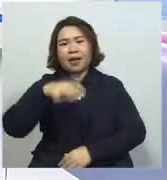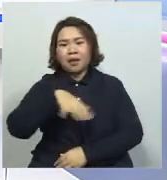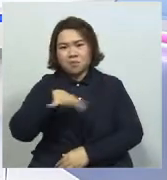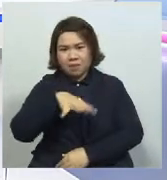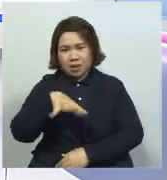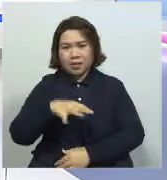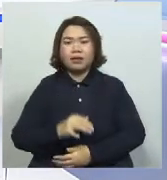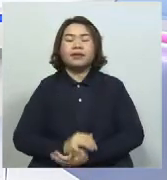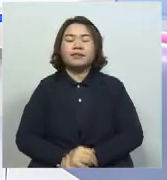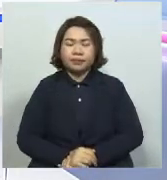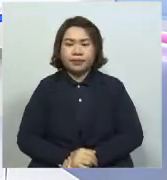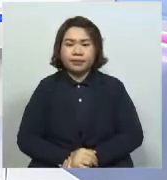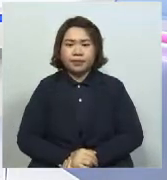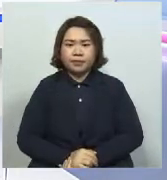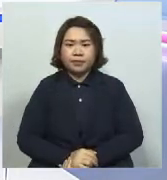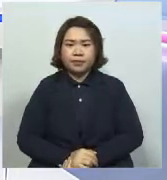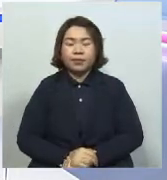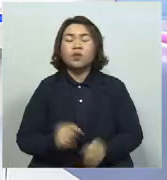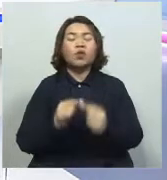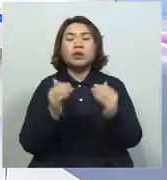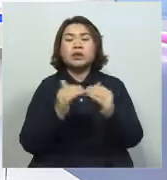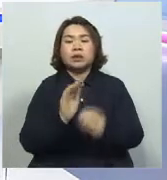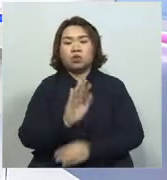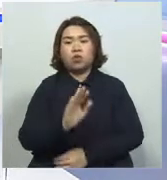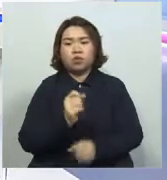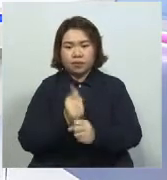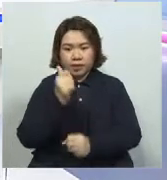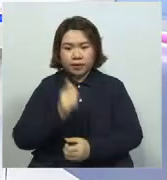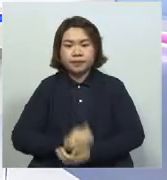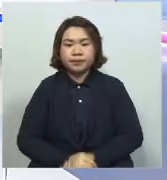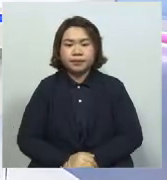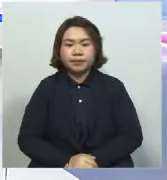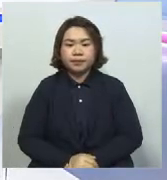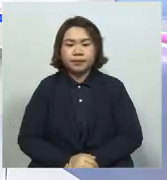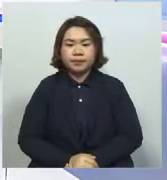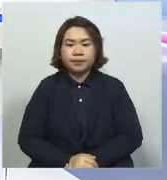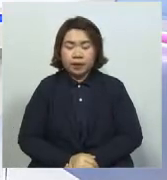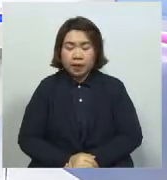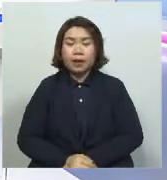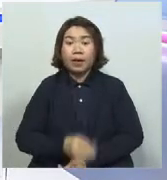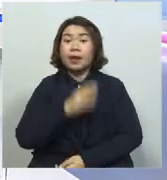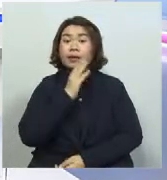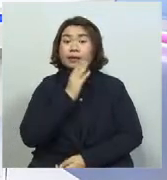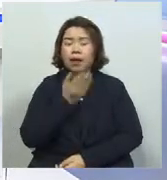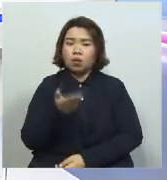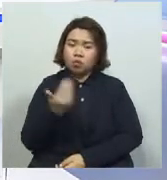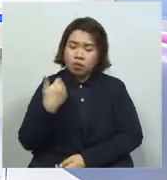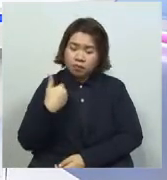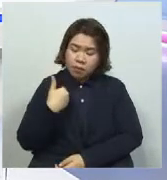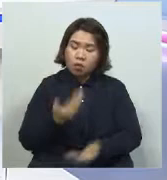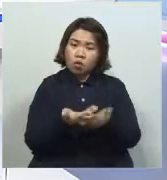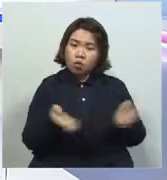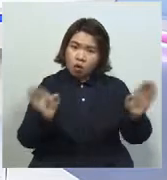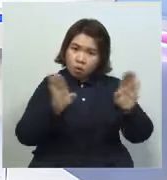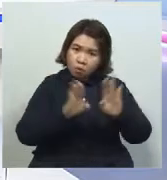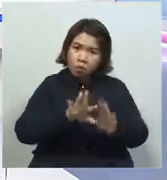คือใช้สิทธิ์ตามผู้ที่มีสิทธิ์ของการเบิกจ่ายตรงได้เลยนั่นเองค่ะ ครับคือเพราะฉะนั้นเองถ้าเกิดคุณผู้ชมที่มีญาติหรือว่ามีเ